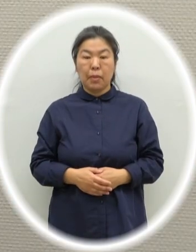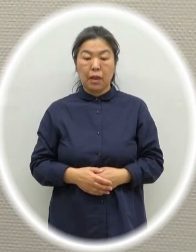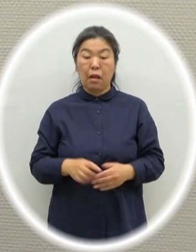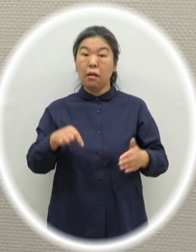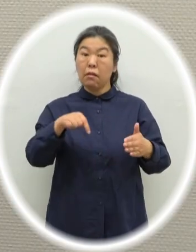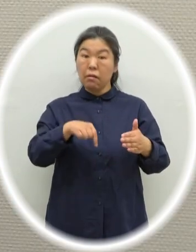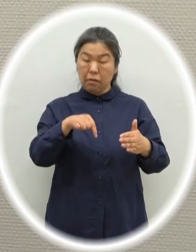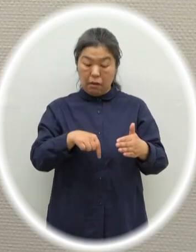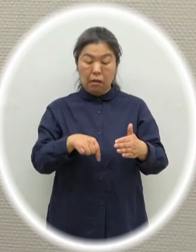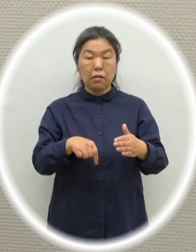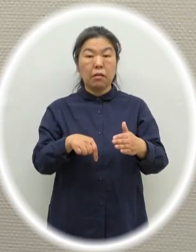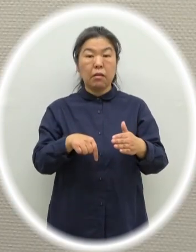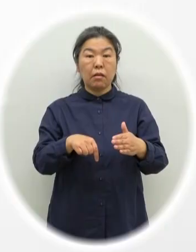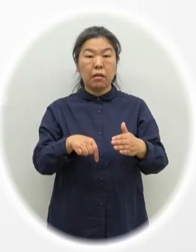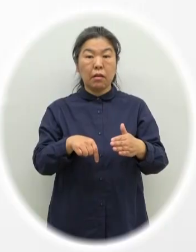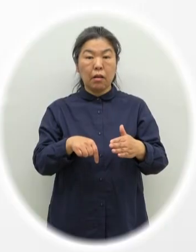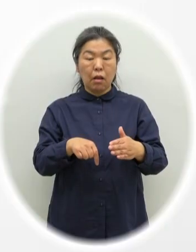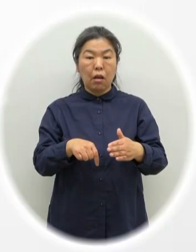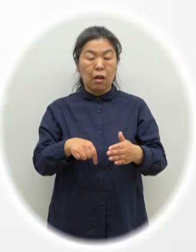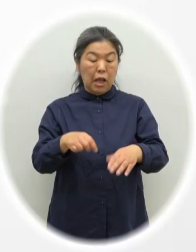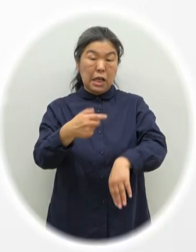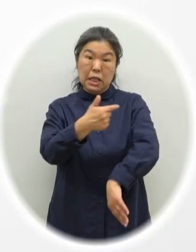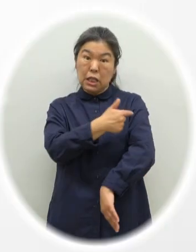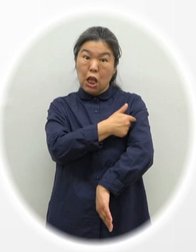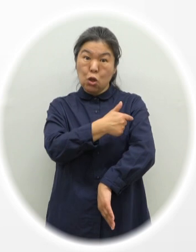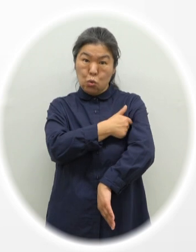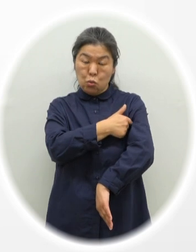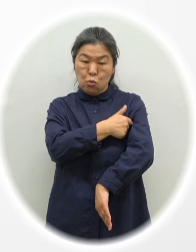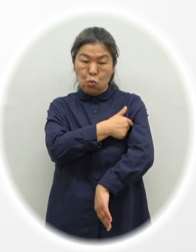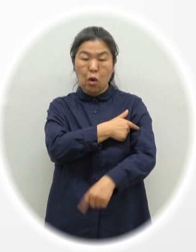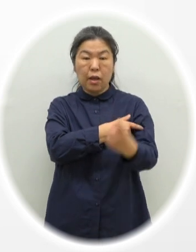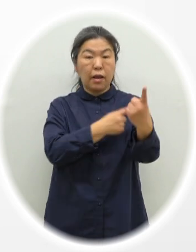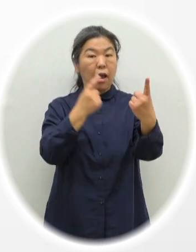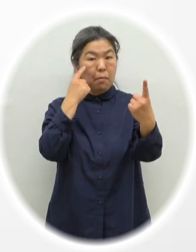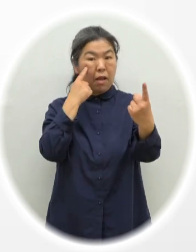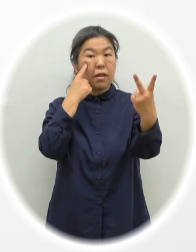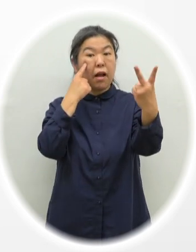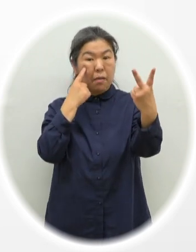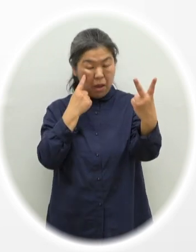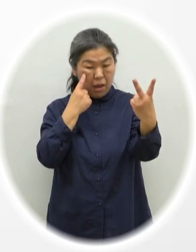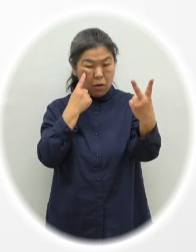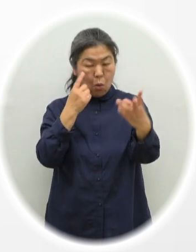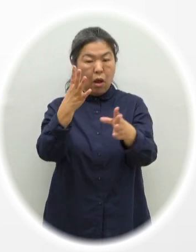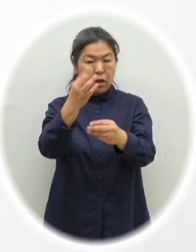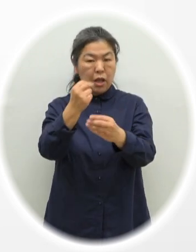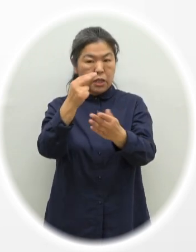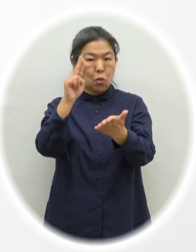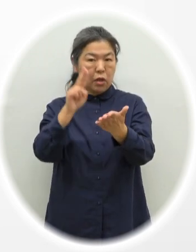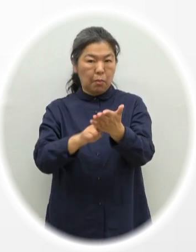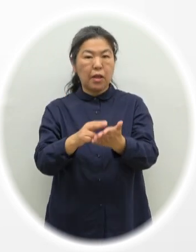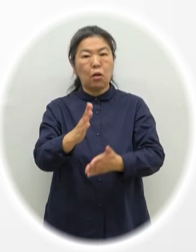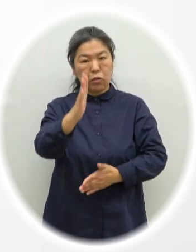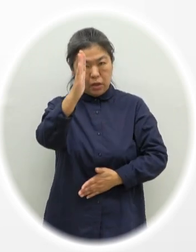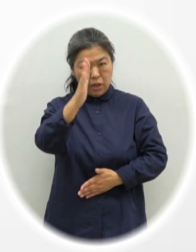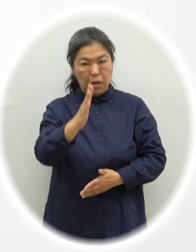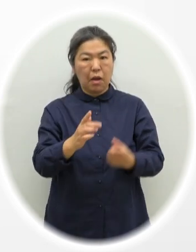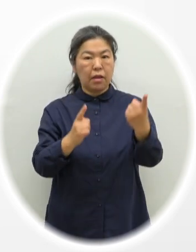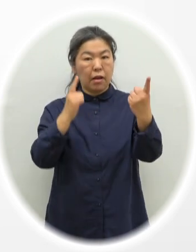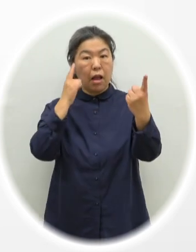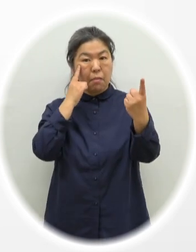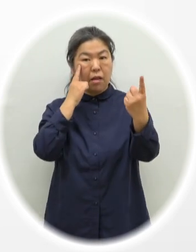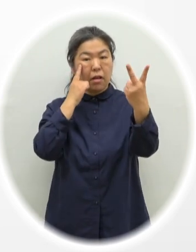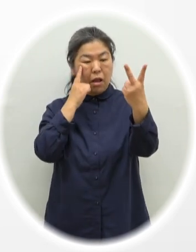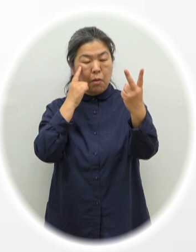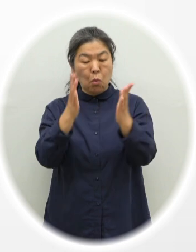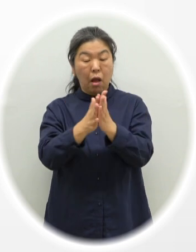接種券等が届きましたらば、接種の1回目と2回目の接種の日にちを決めていただきます。1回目と